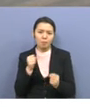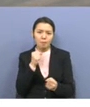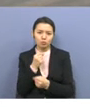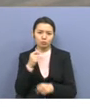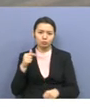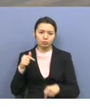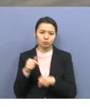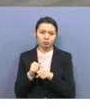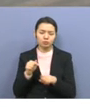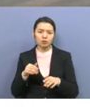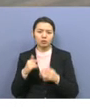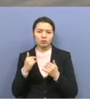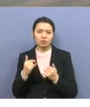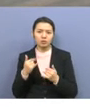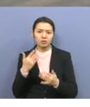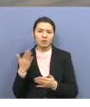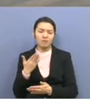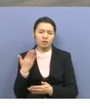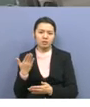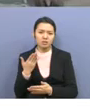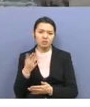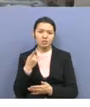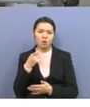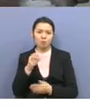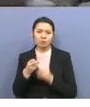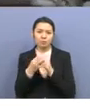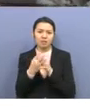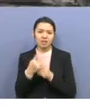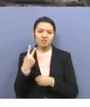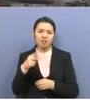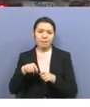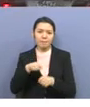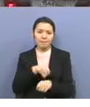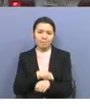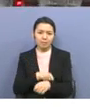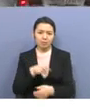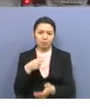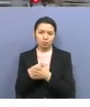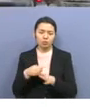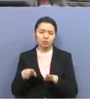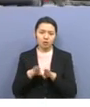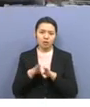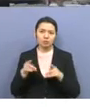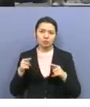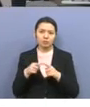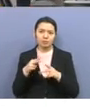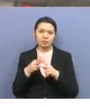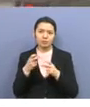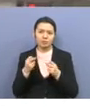Оңтүстік батыстан соққан желдің екпіні кей жерлерде секундына 15-20 метрге дейін жетеді. Осыған сәйкес төтенше